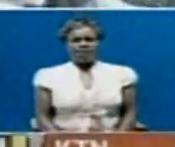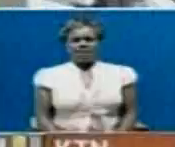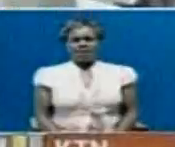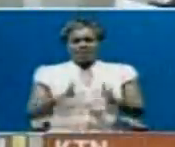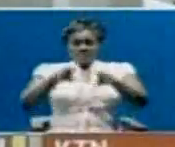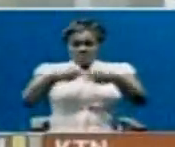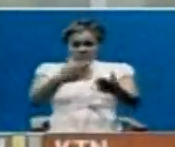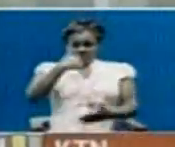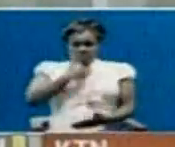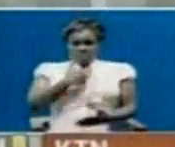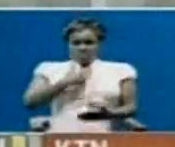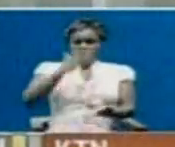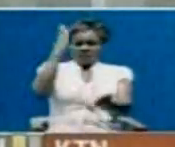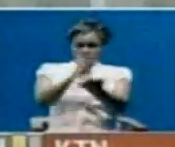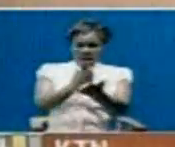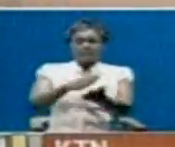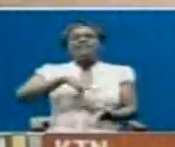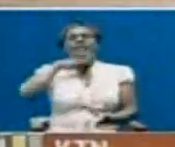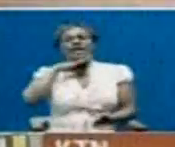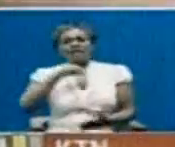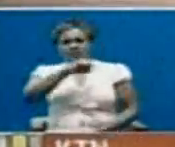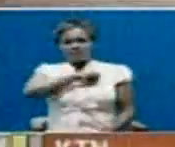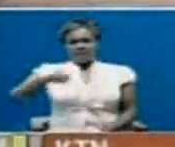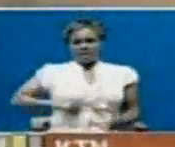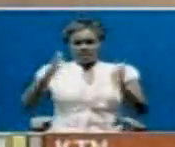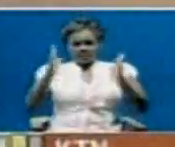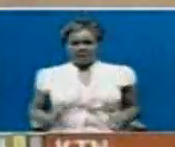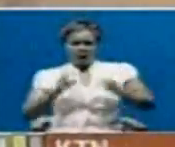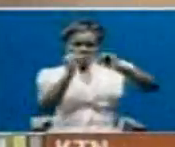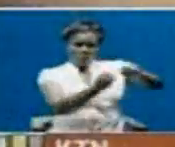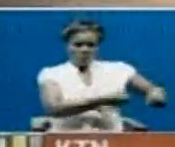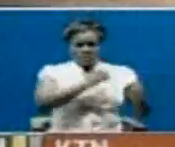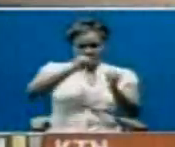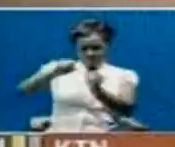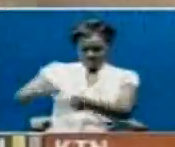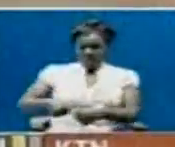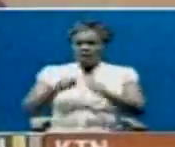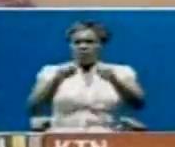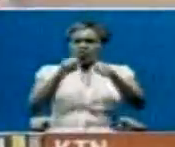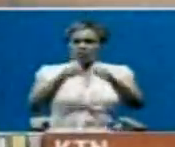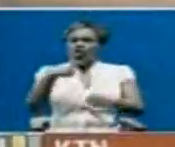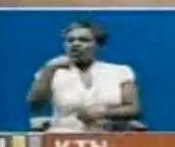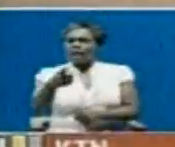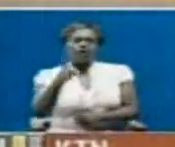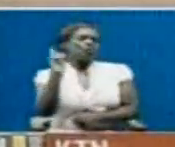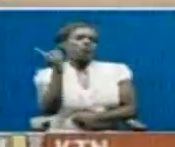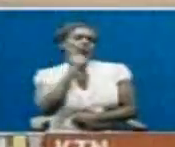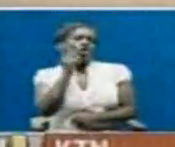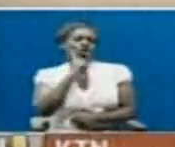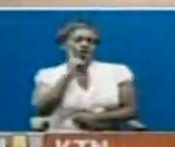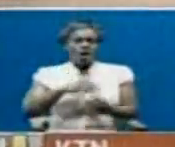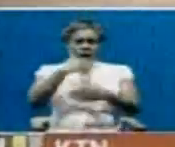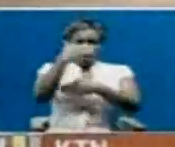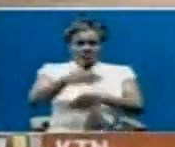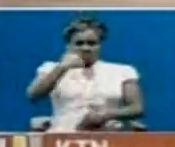Matokeo ya upasuaji wa kubaini kilichosababisha kifo cha seneta wa Homabay Otieno Kajwang yanatazamiwa kutolewa hapo kesho. Hii ni baada